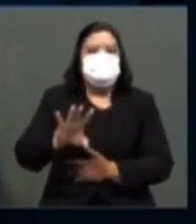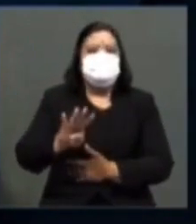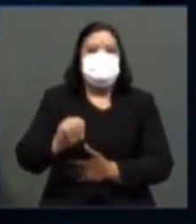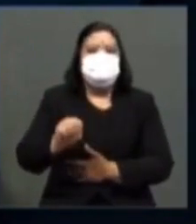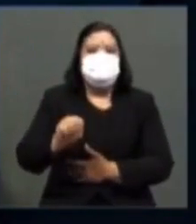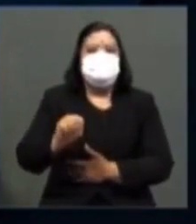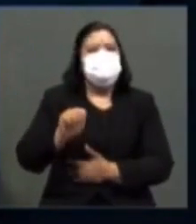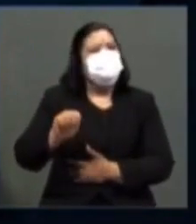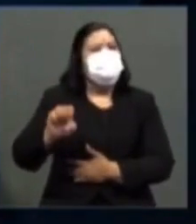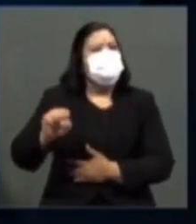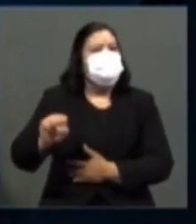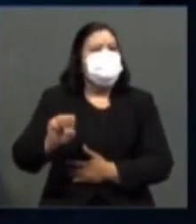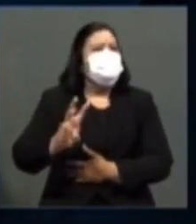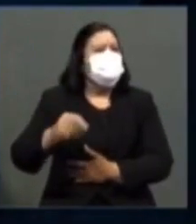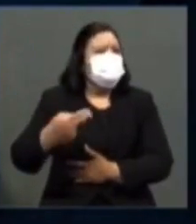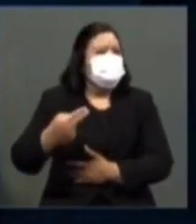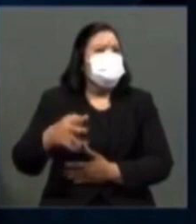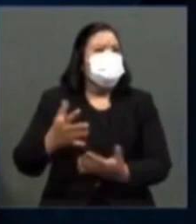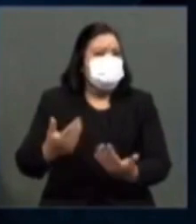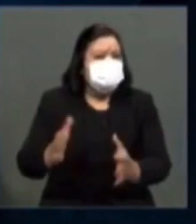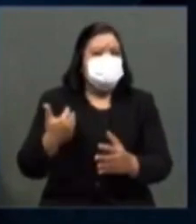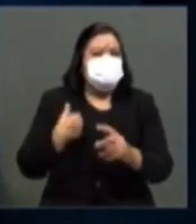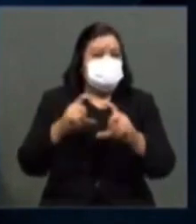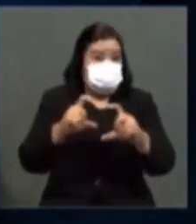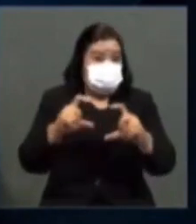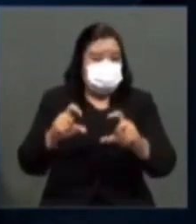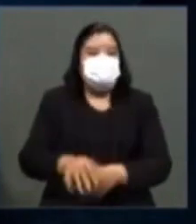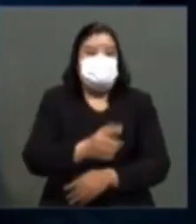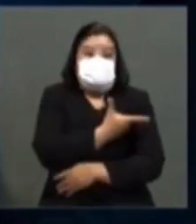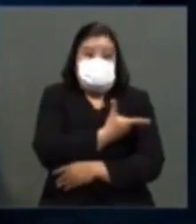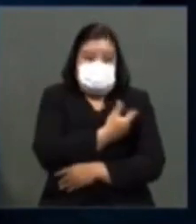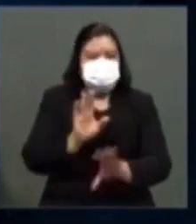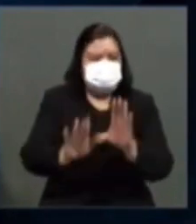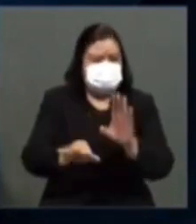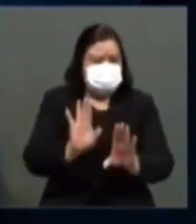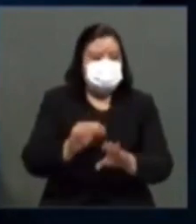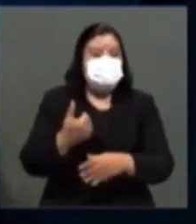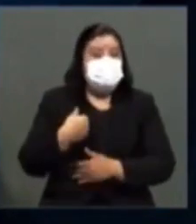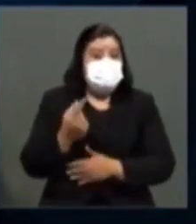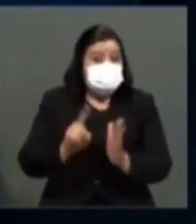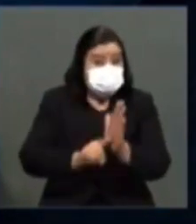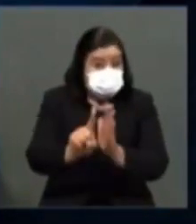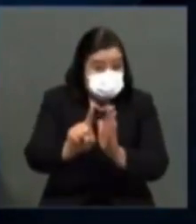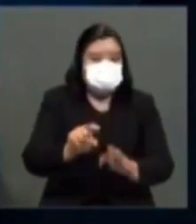43,342,103 โดสถ้าคิดเข็ม1เนี่ยนะคะก็นับเป็น